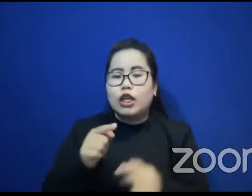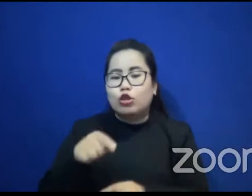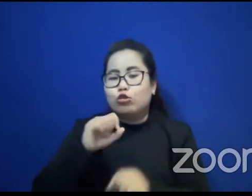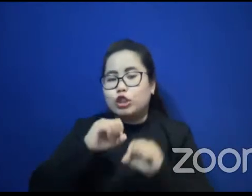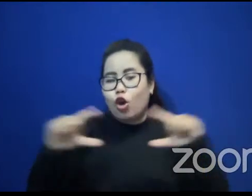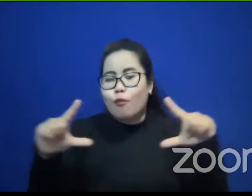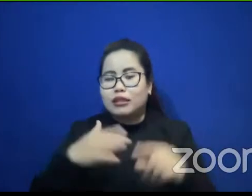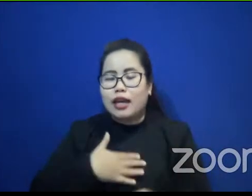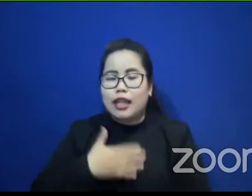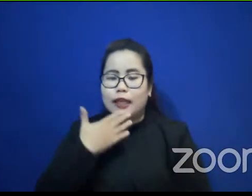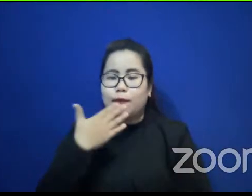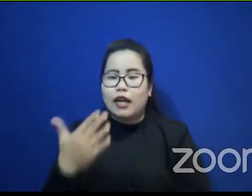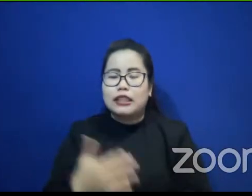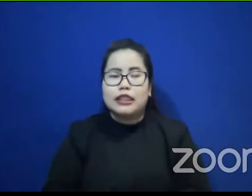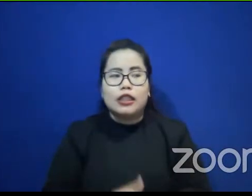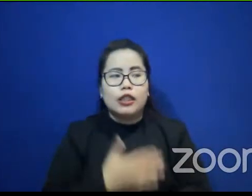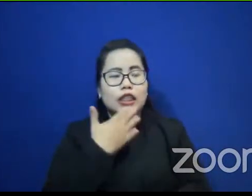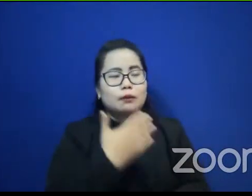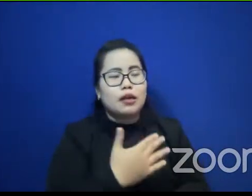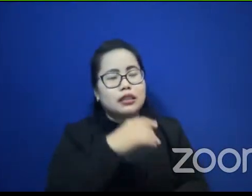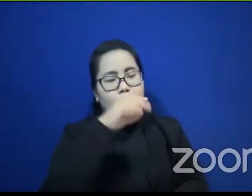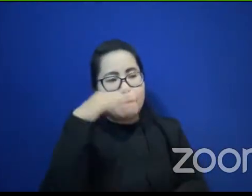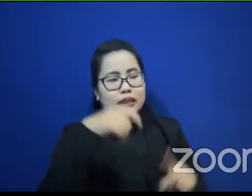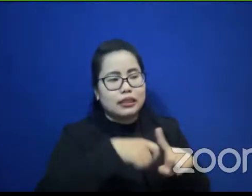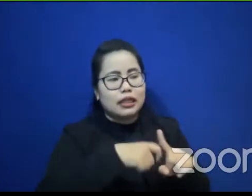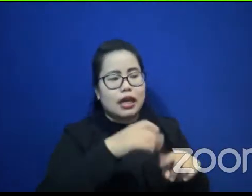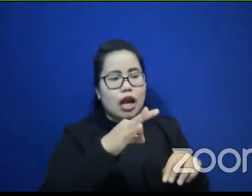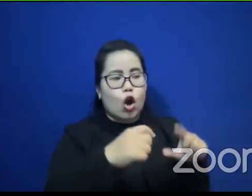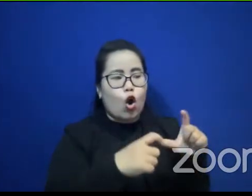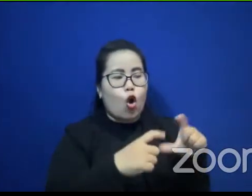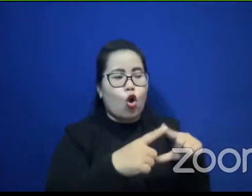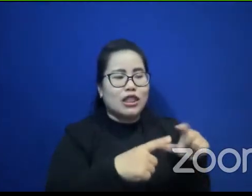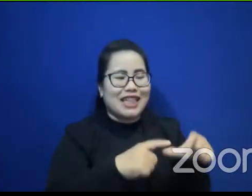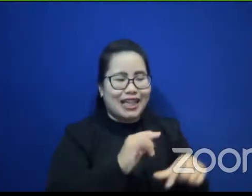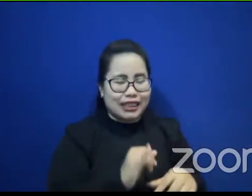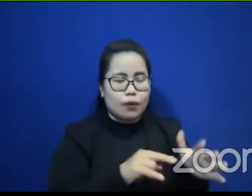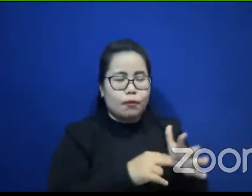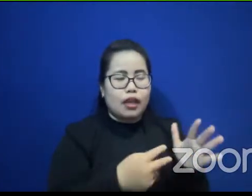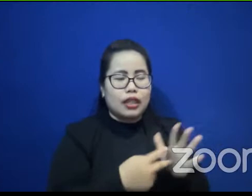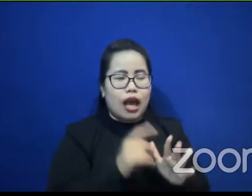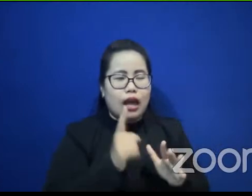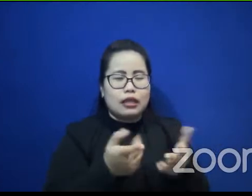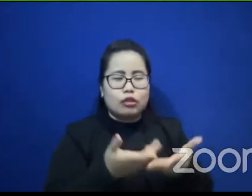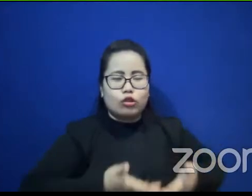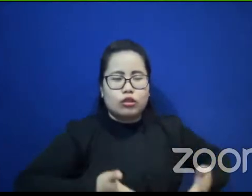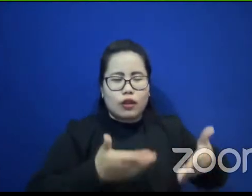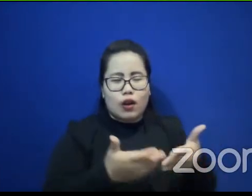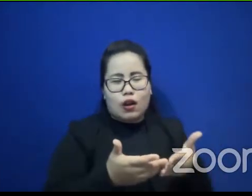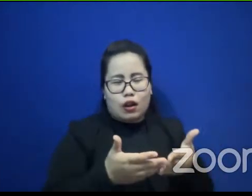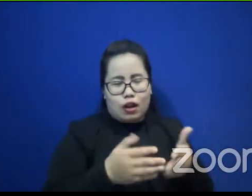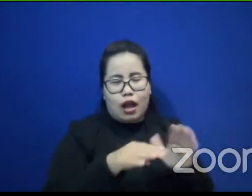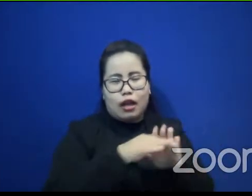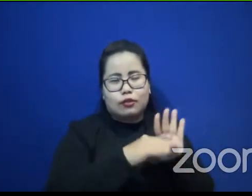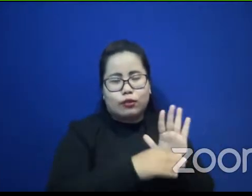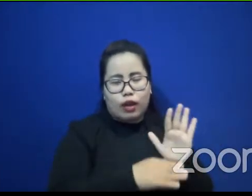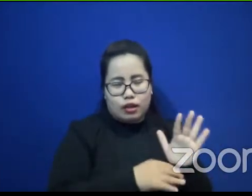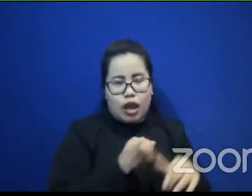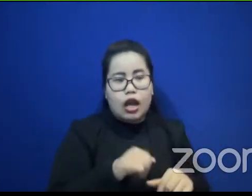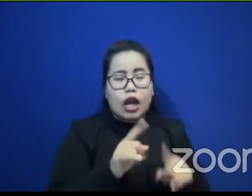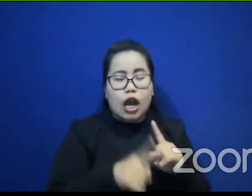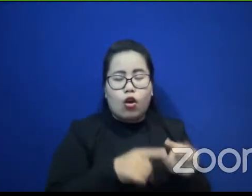dari saya kelaparan ah terima kasih alamat kekasih di sini memang Berarti ada Sosiologi aspeknya yak regulasi itu harus mengikuti